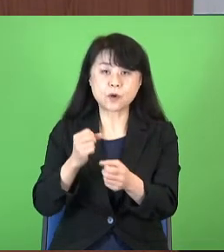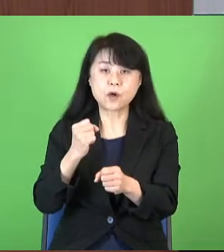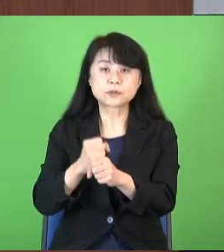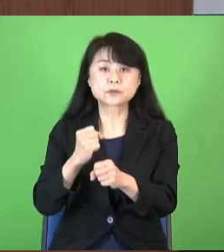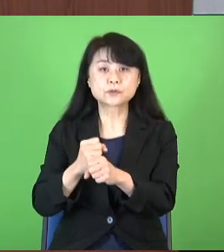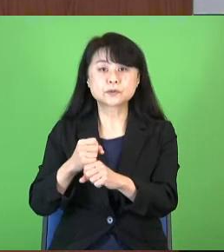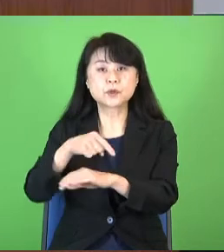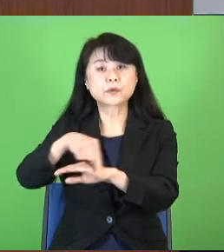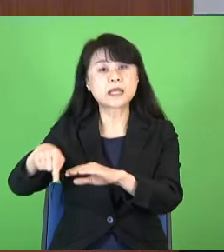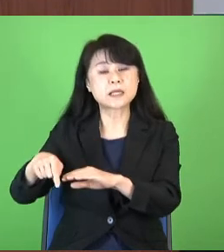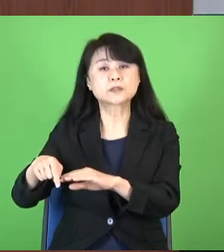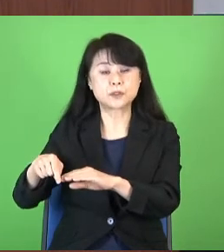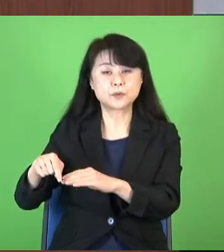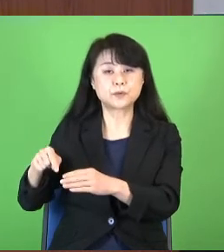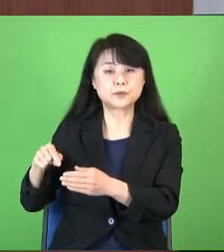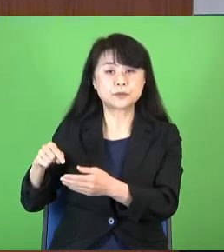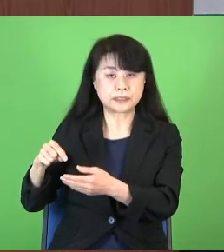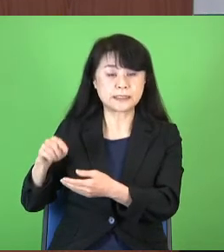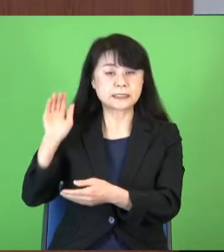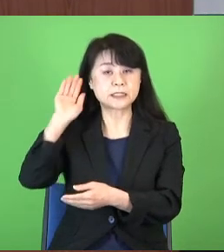がまああの